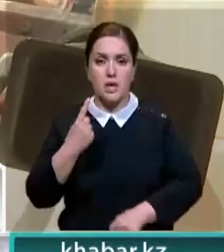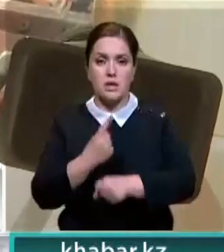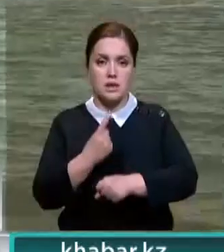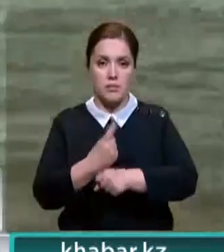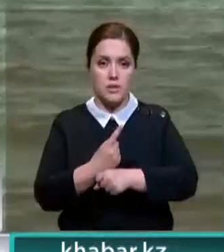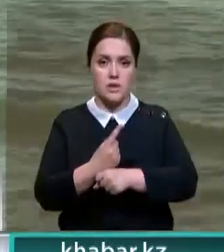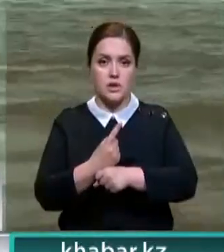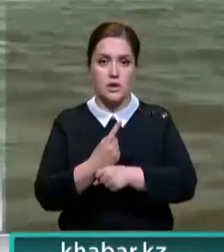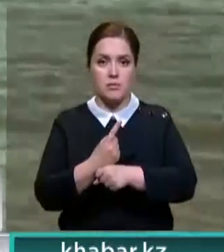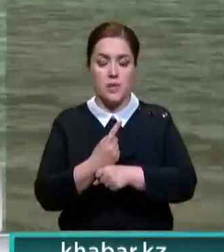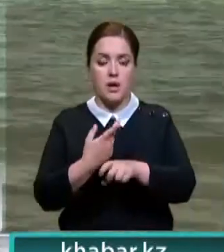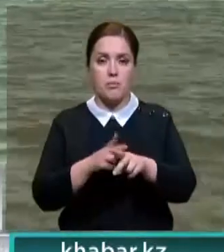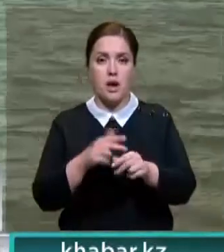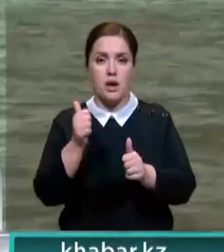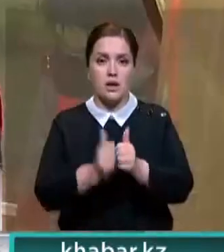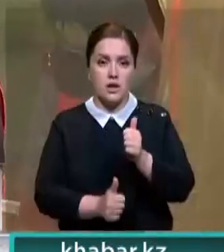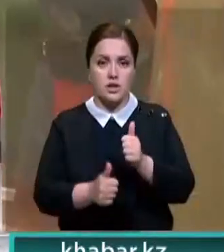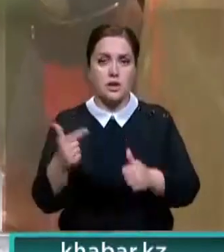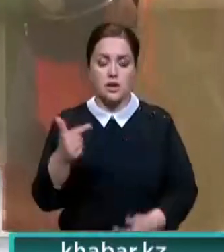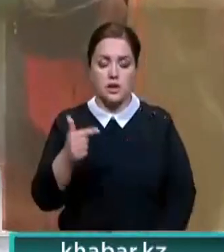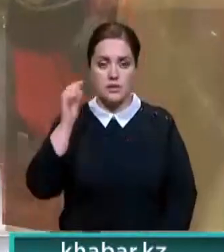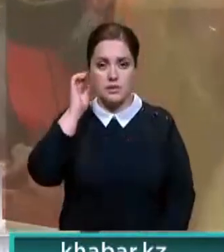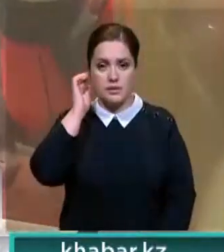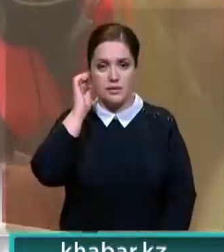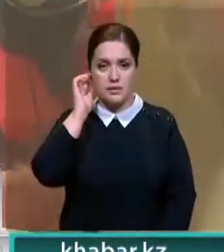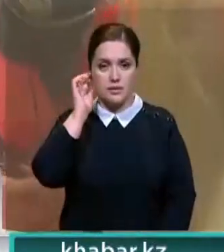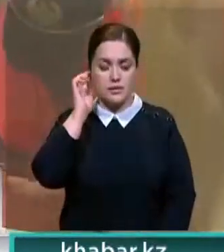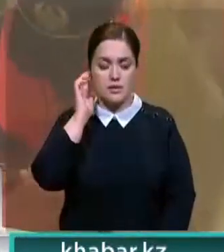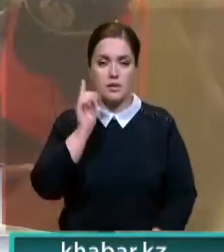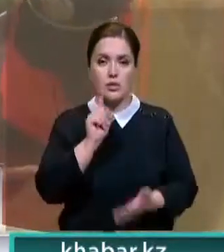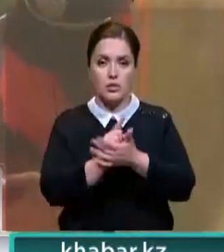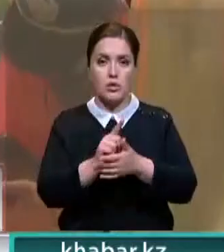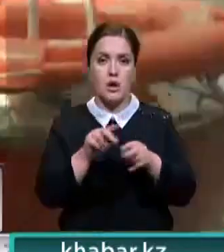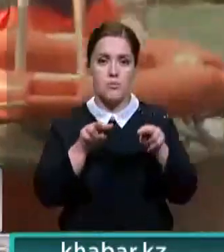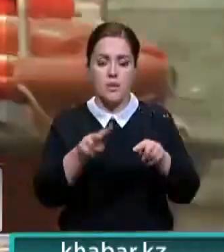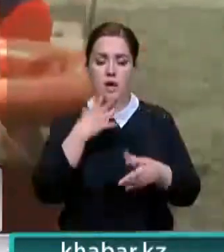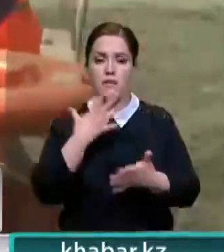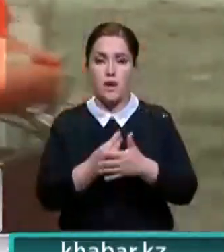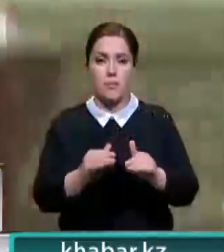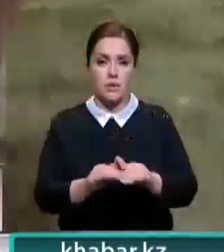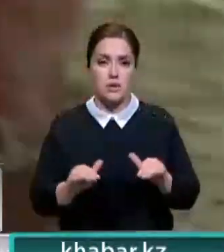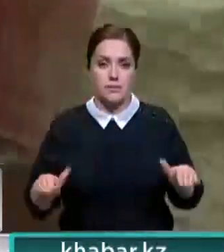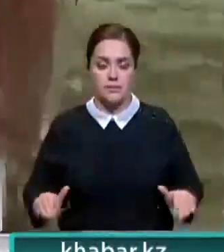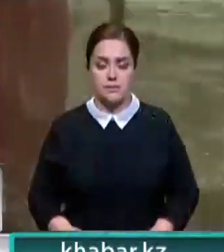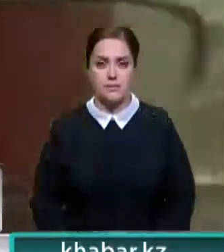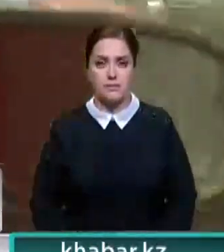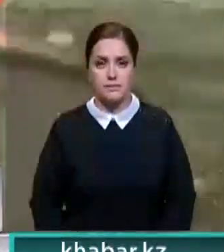купаться детям. Каждый гражданин, так скажем, должен смотреть за своими детьми.